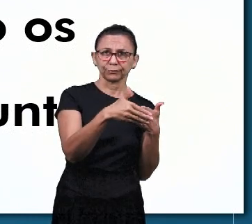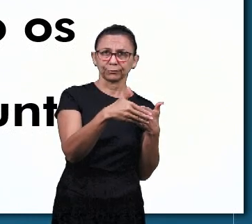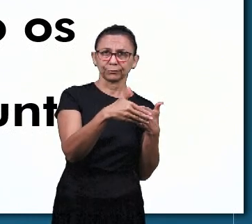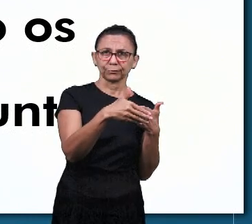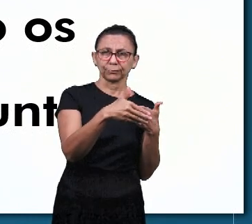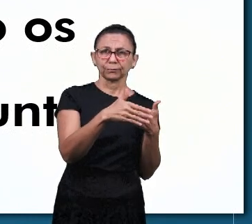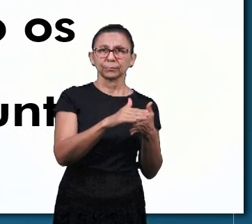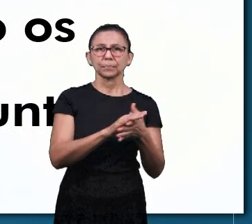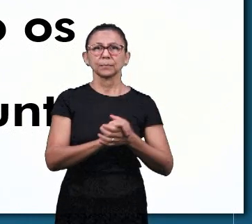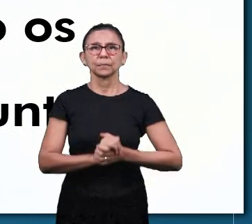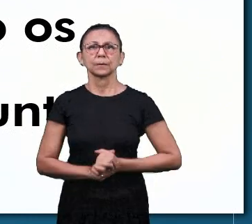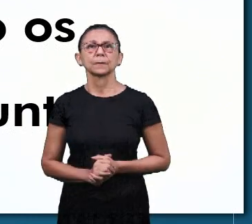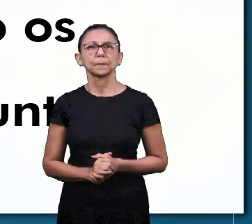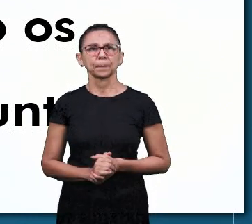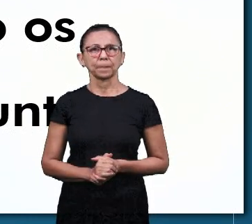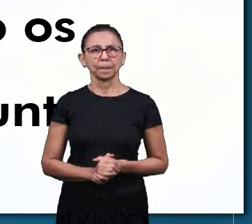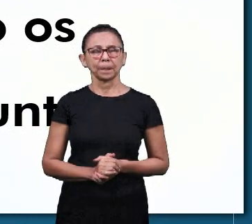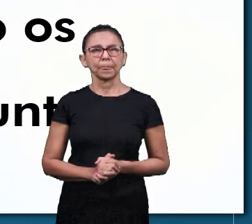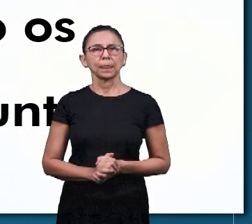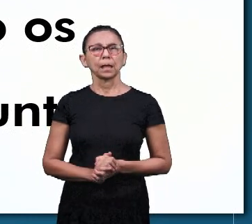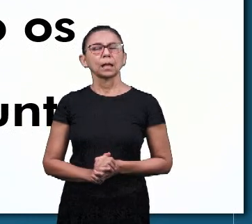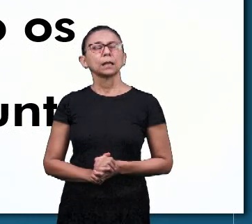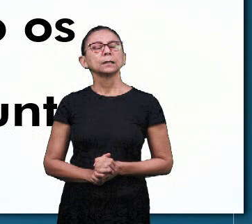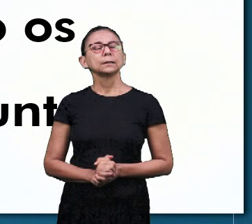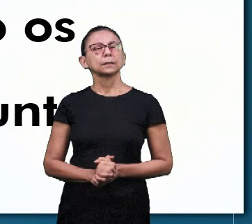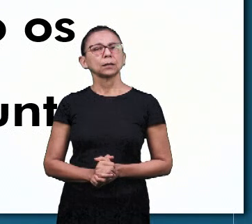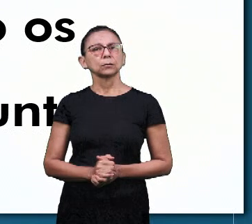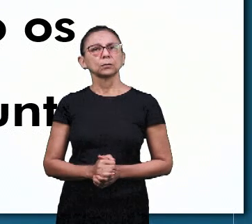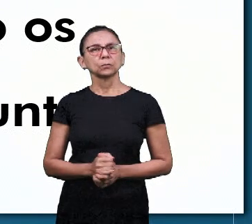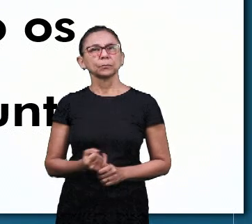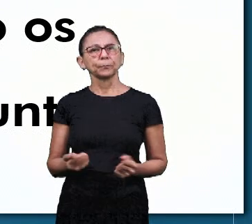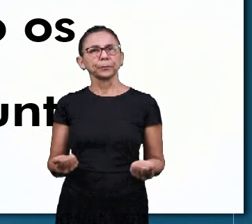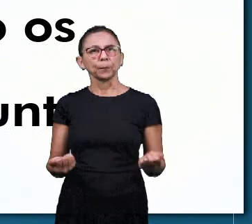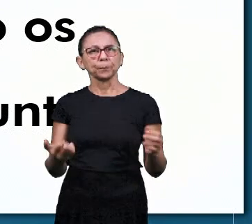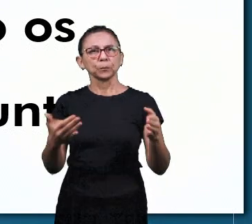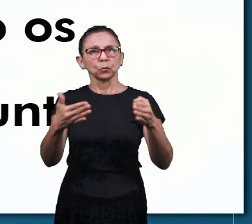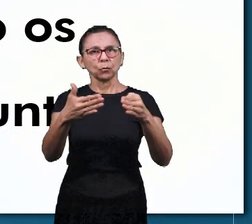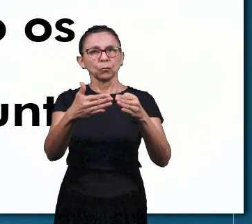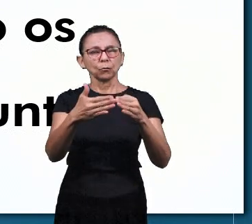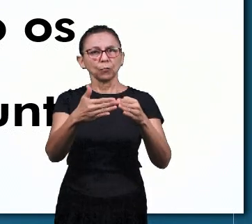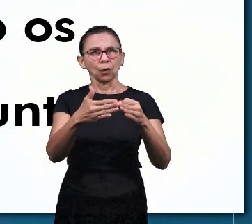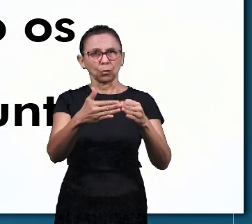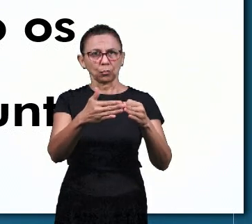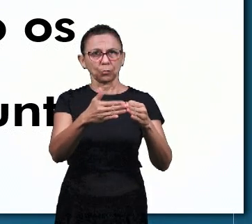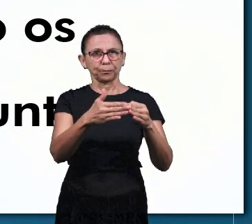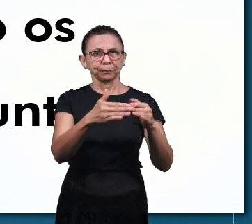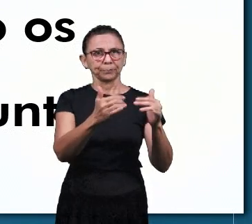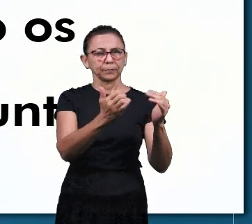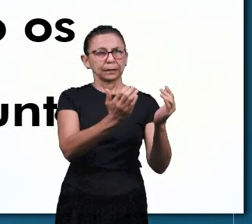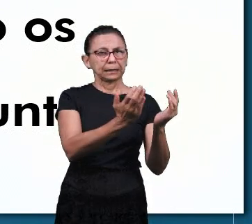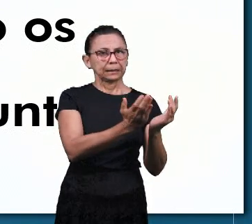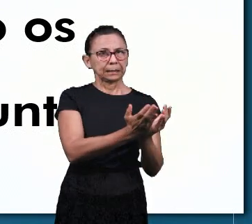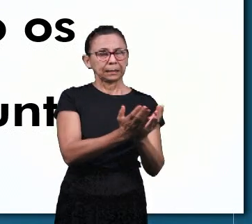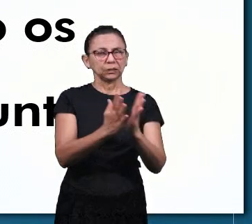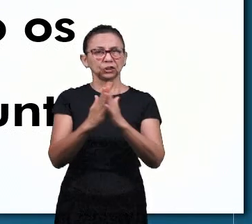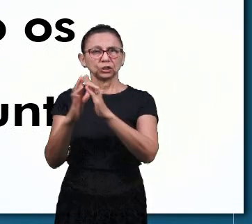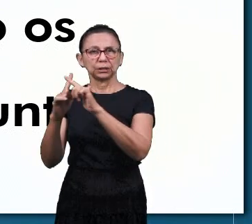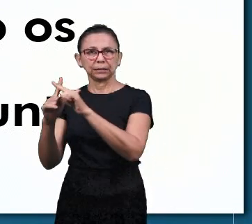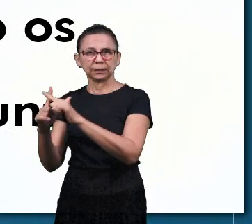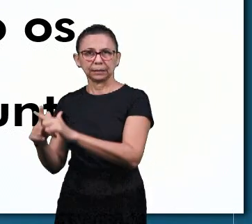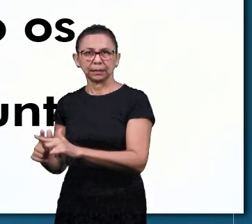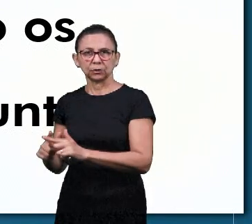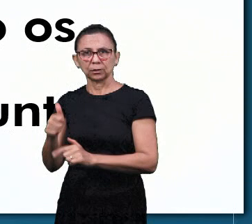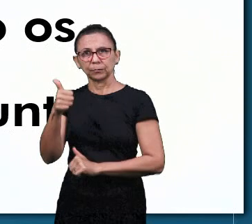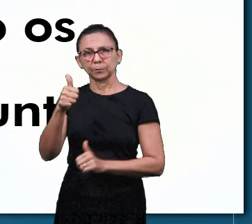était dirigée aux chrétiens et à l'Église. Dans la question pour le dimanche 17, on va étudier plutôt la